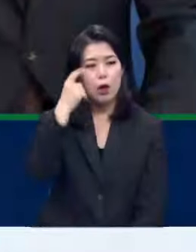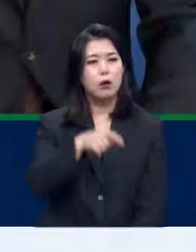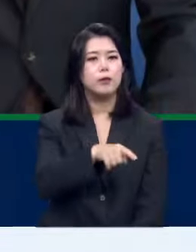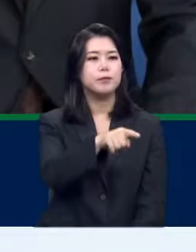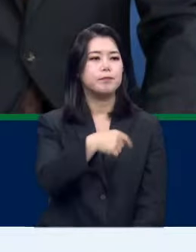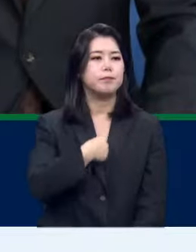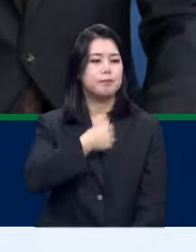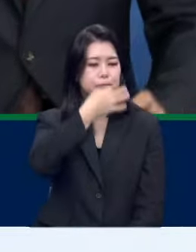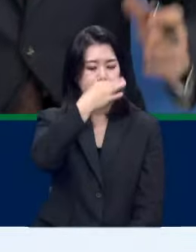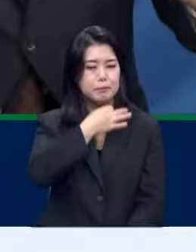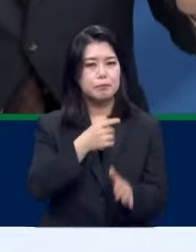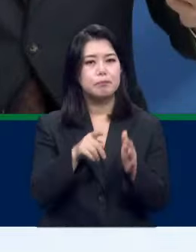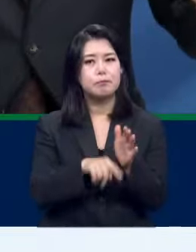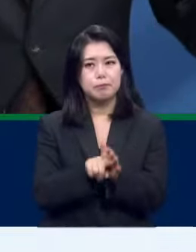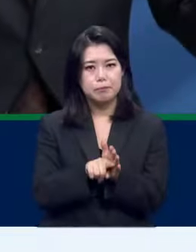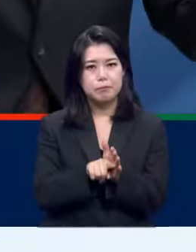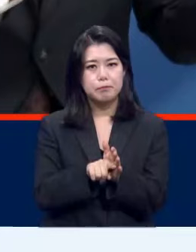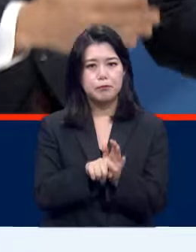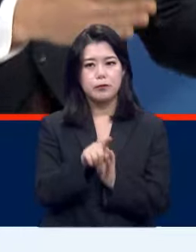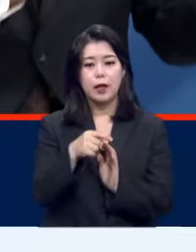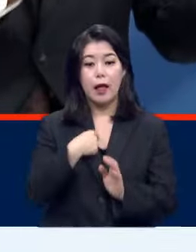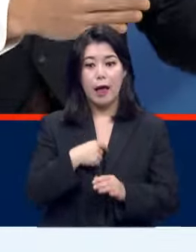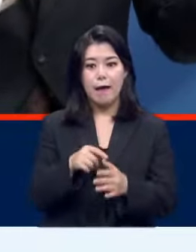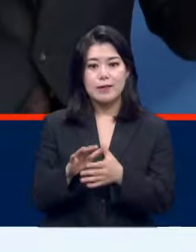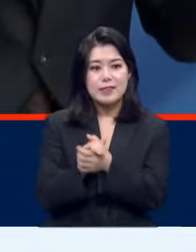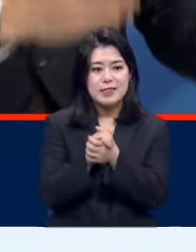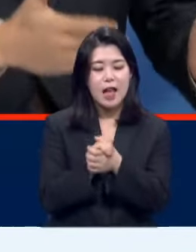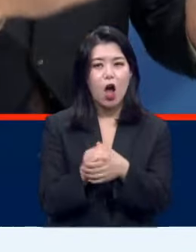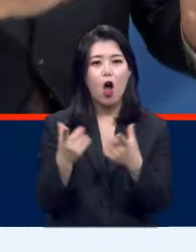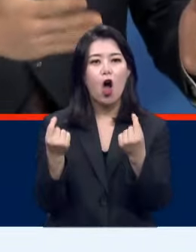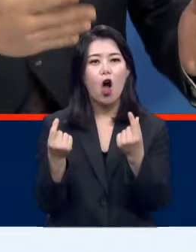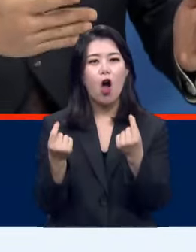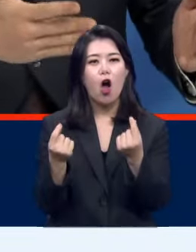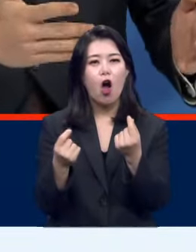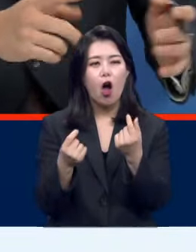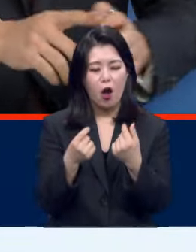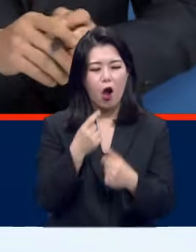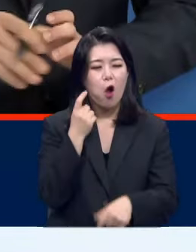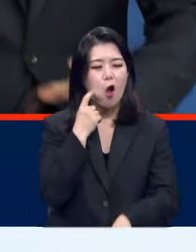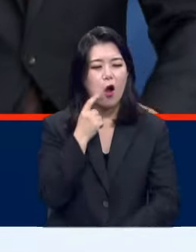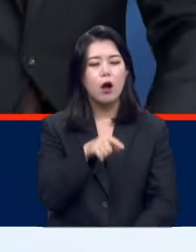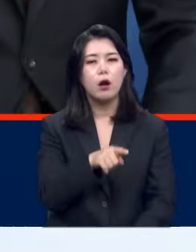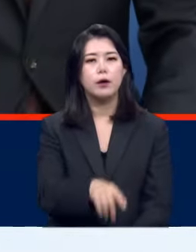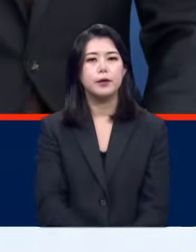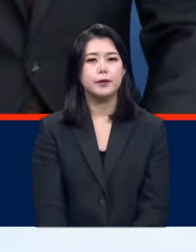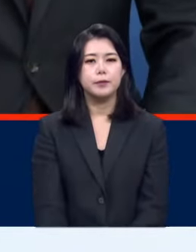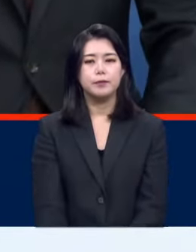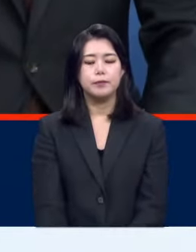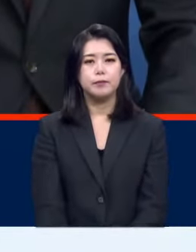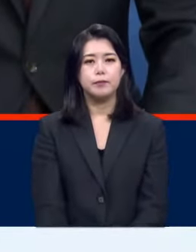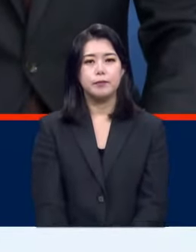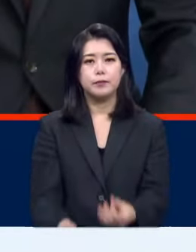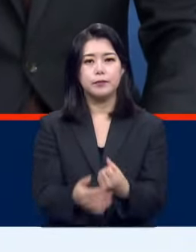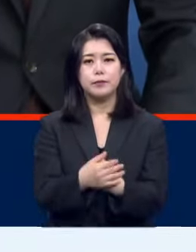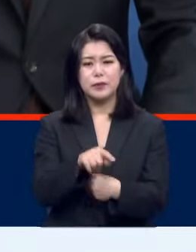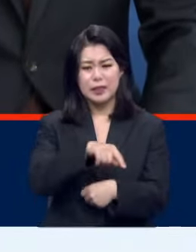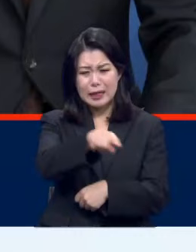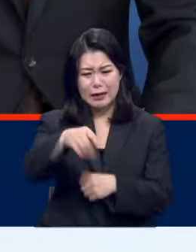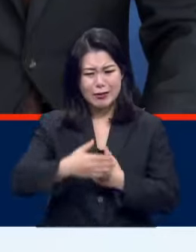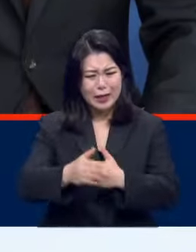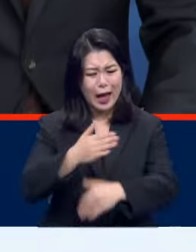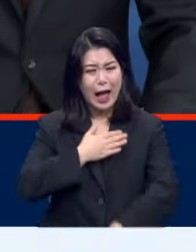이익을 위해서 내가 정말로이 사람들과 친한 것처럼 보여야 되는 사람들인 거예요 그래서 이런 가정을 조금만 안다라고